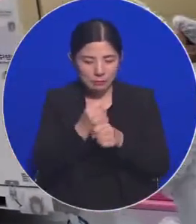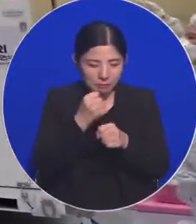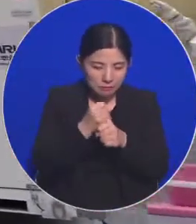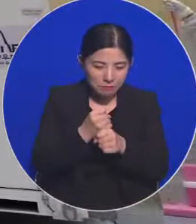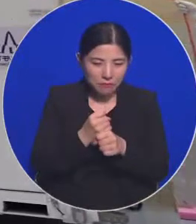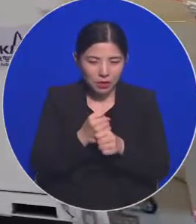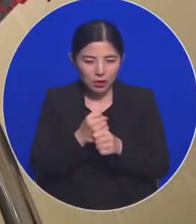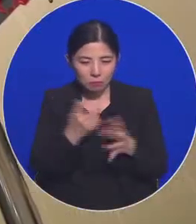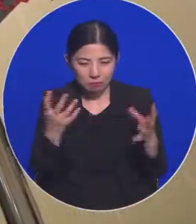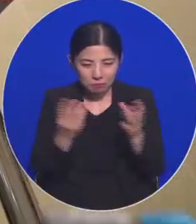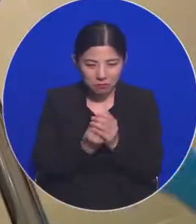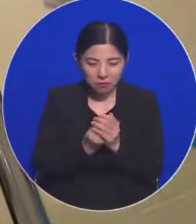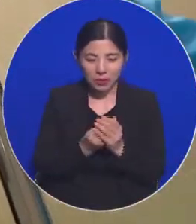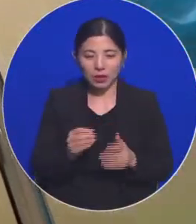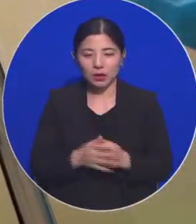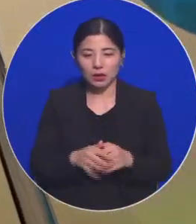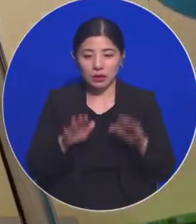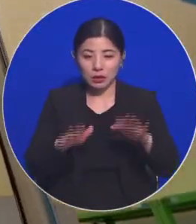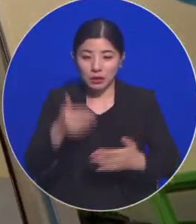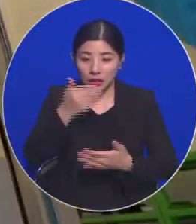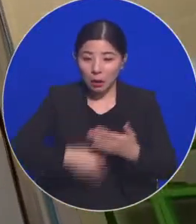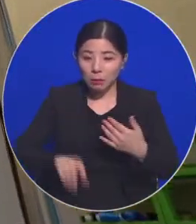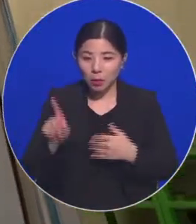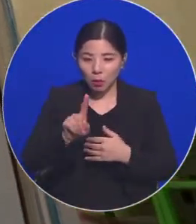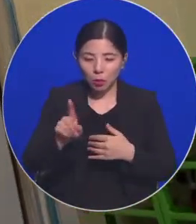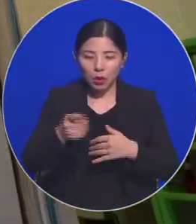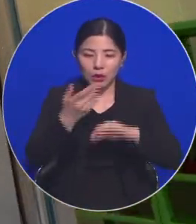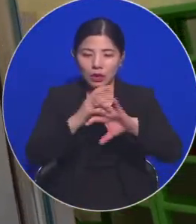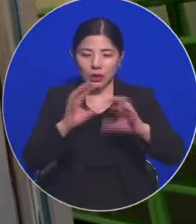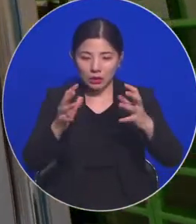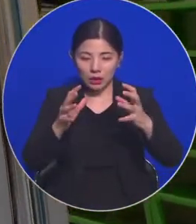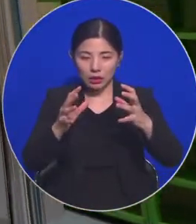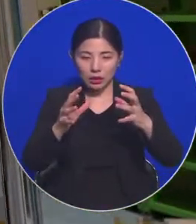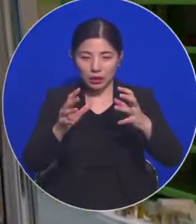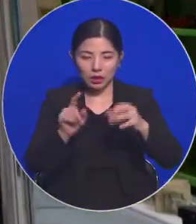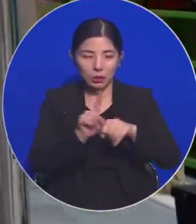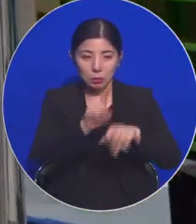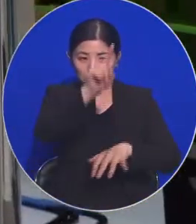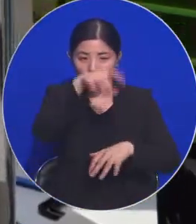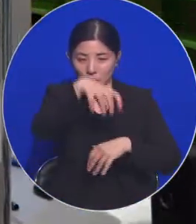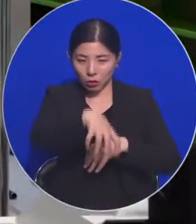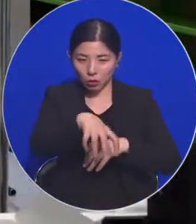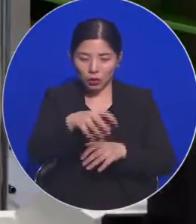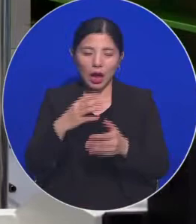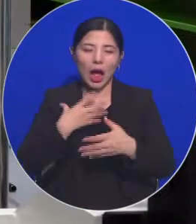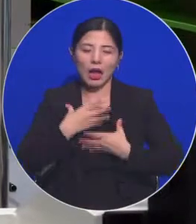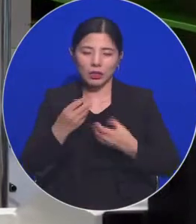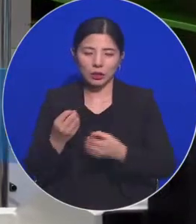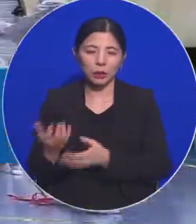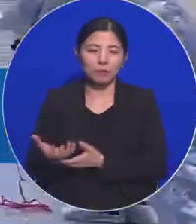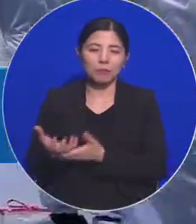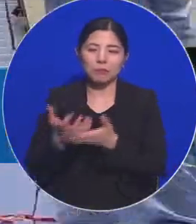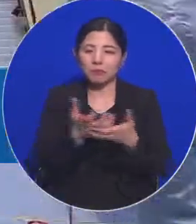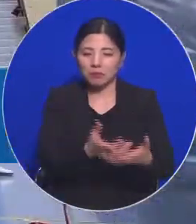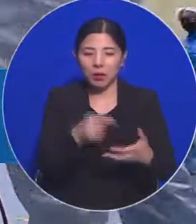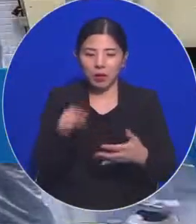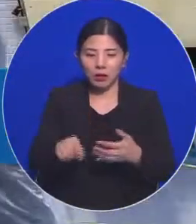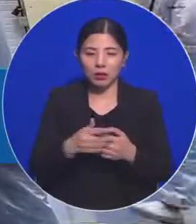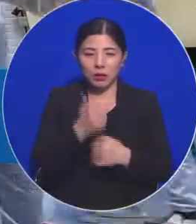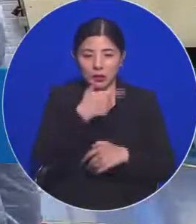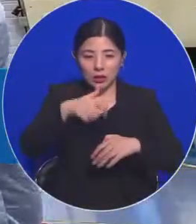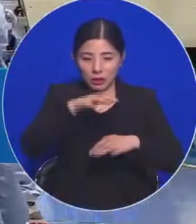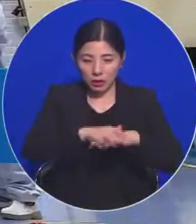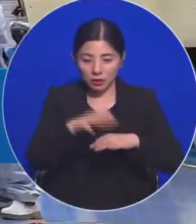준비를 끝냈습니다. 이제 남은 임무는 해외 발사장으로 안전하게 이동하는 것. 대전에 있는